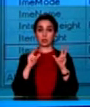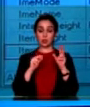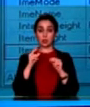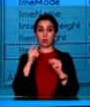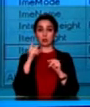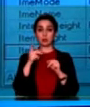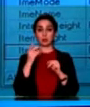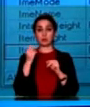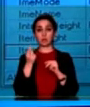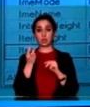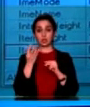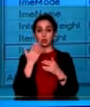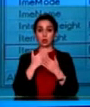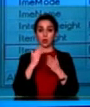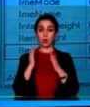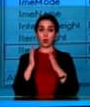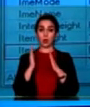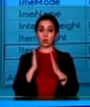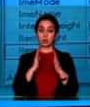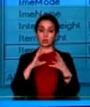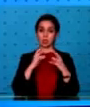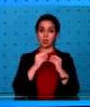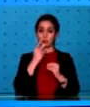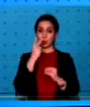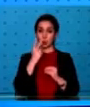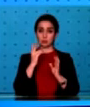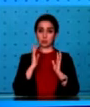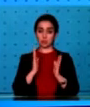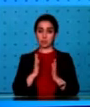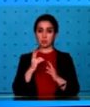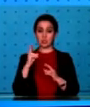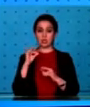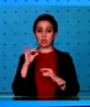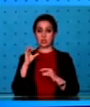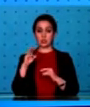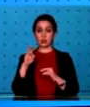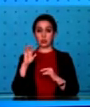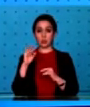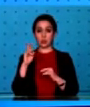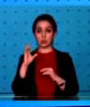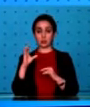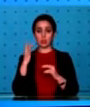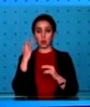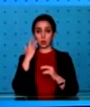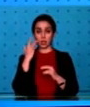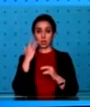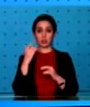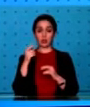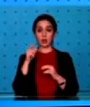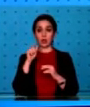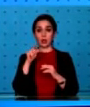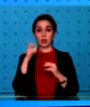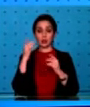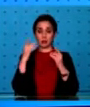qancha, demak, xossalarini ko'rib chiqamiz. List box obyekti odatda